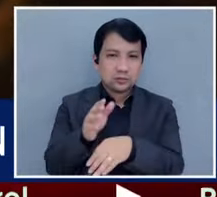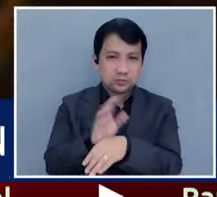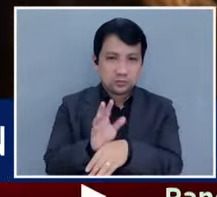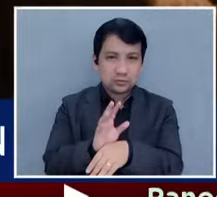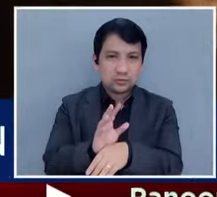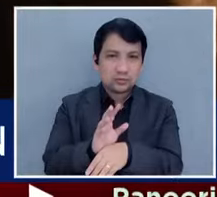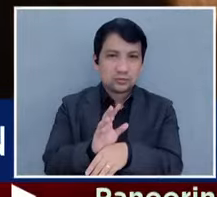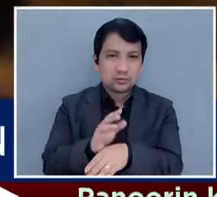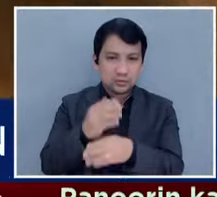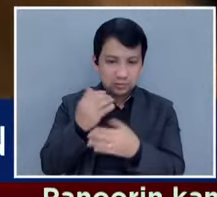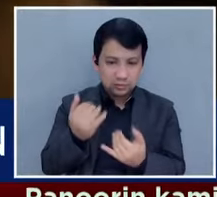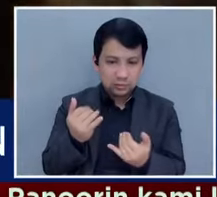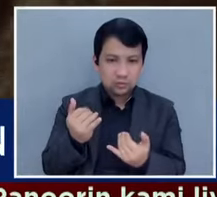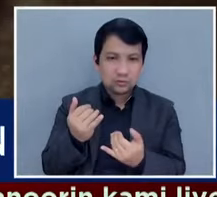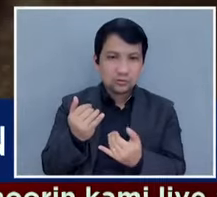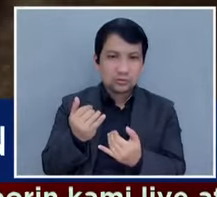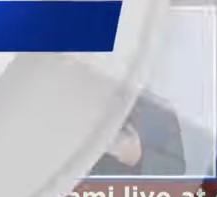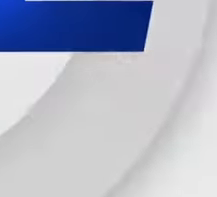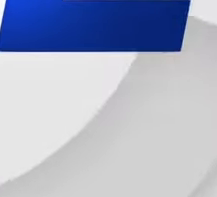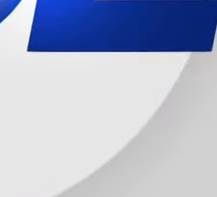ngayong araw.